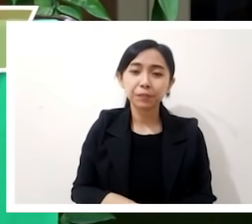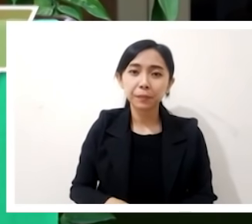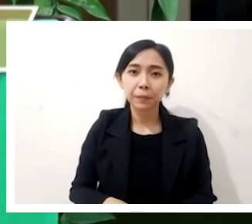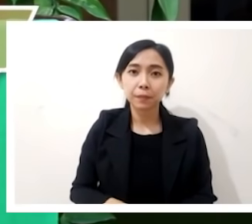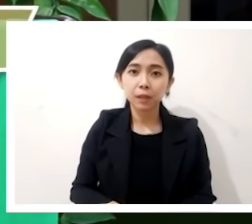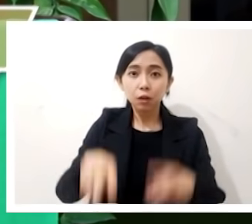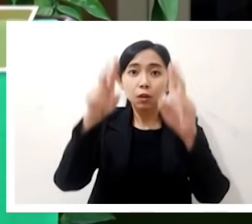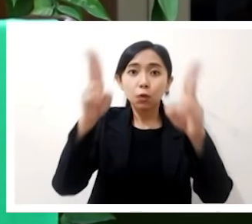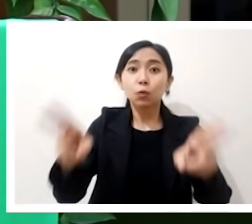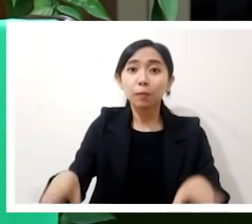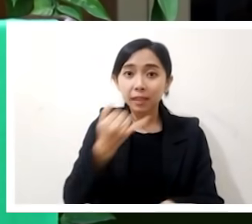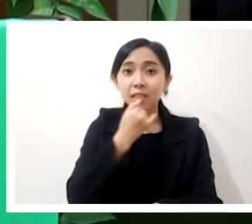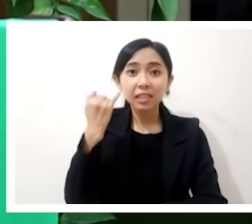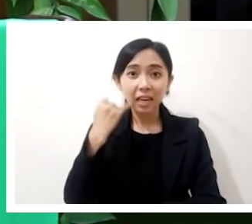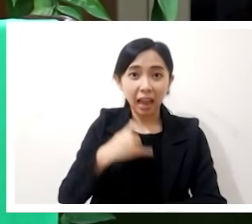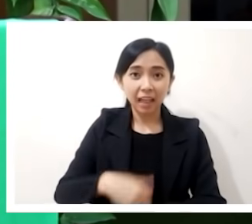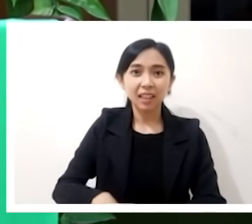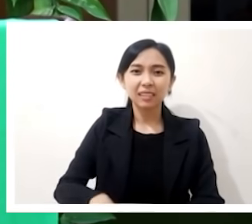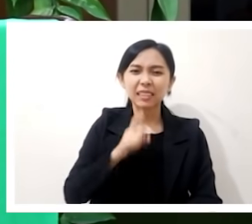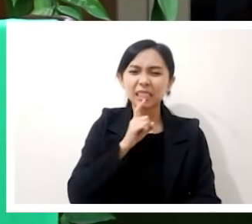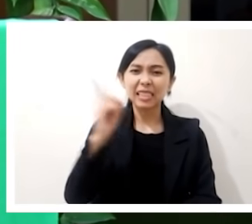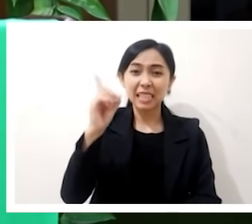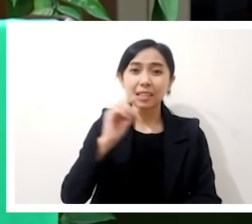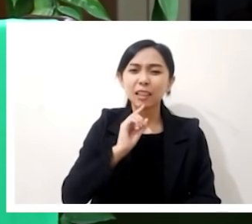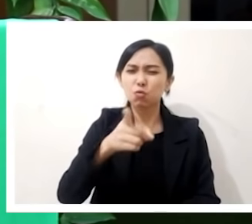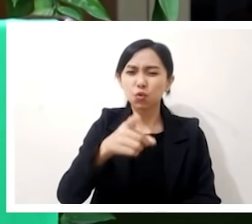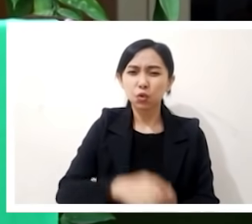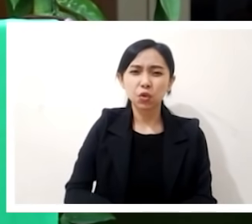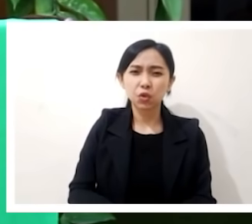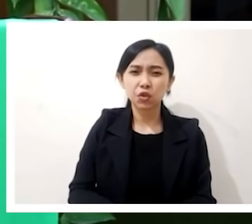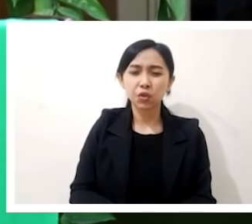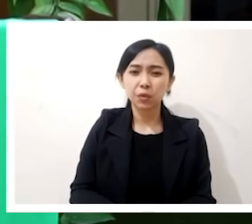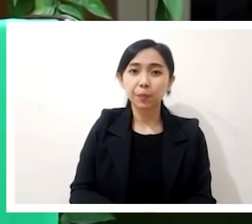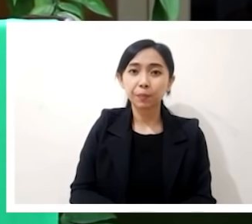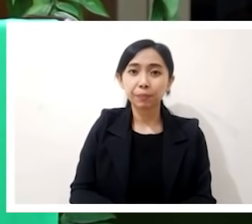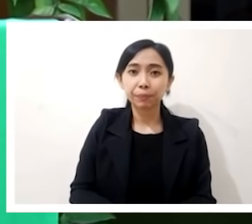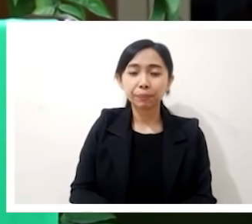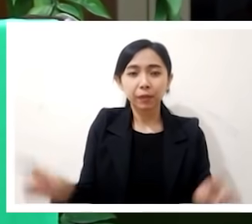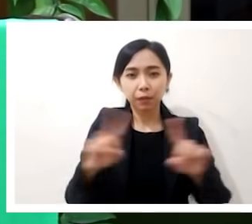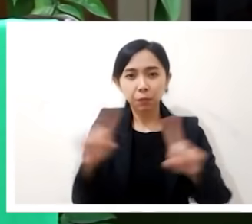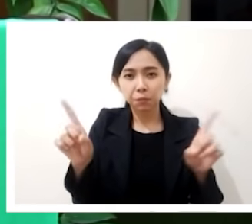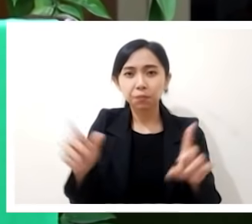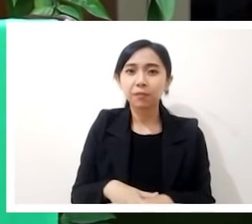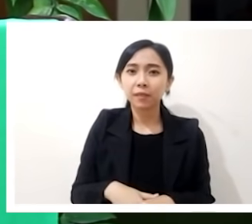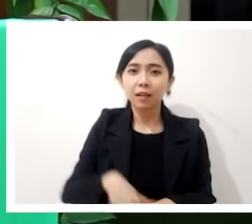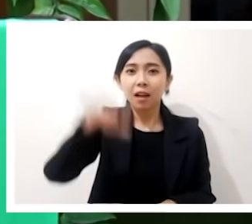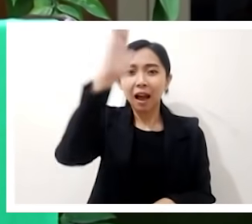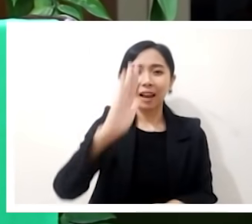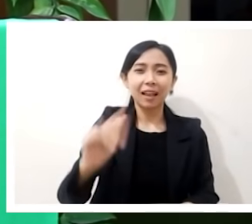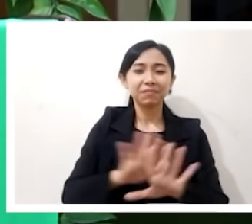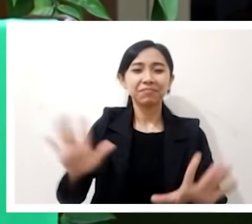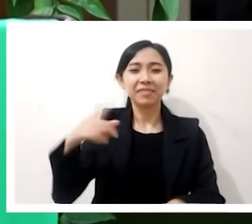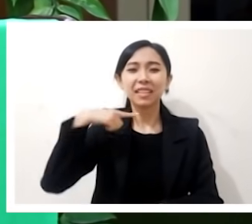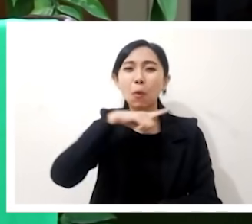Umat diingatkan, ditegur, namun sekali lagi Allah tidak pernah